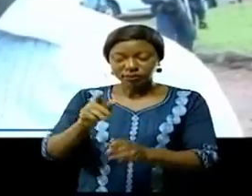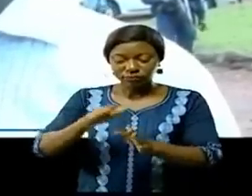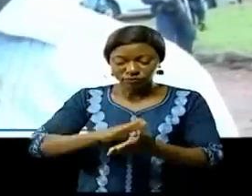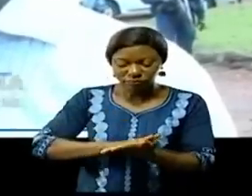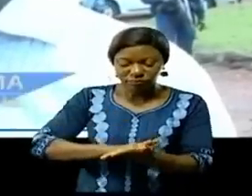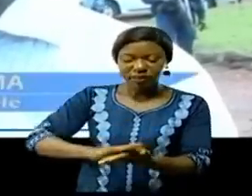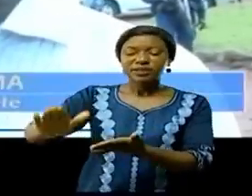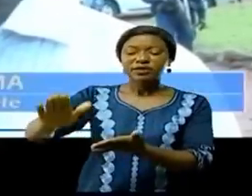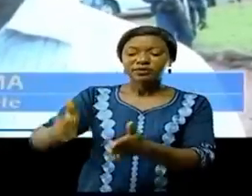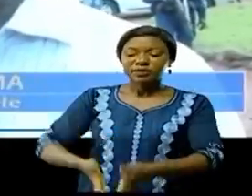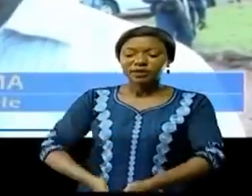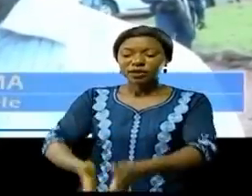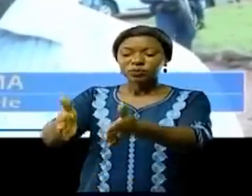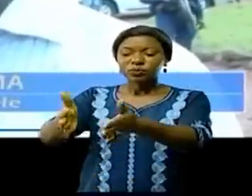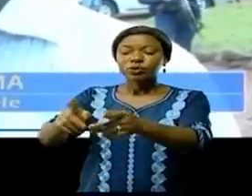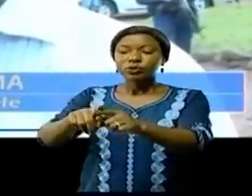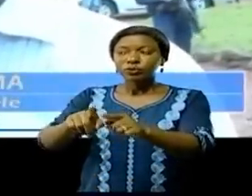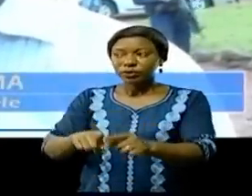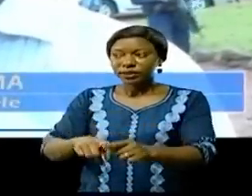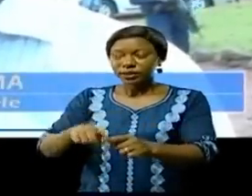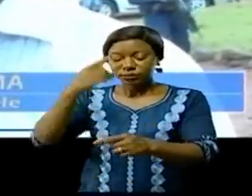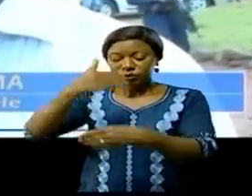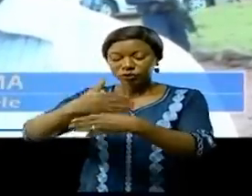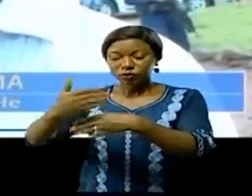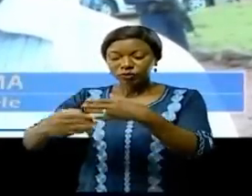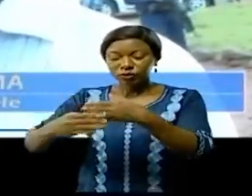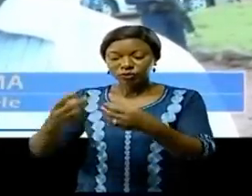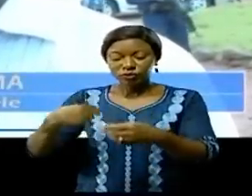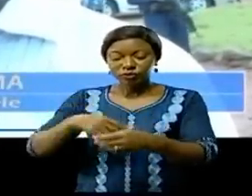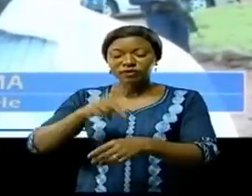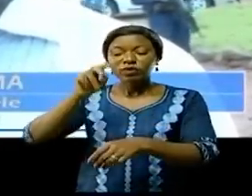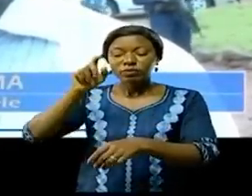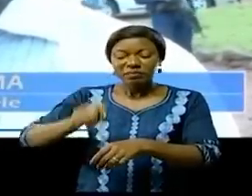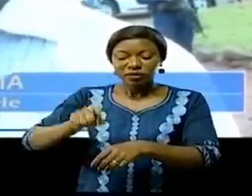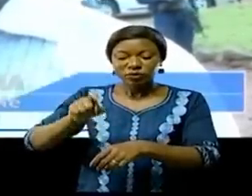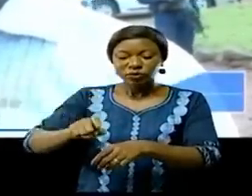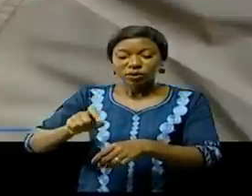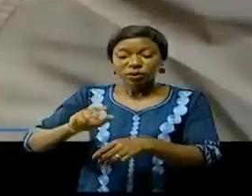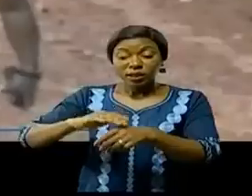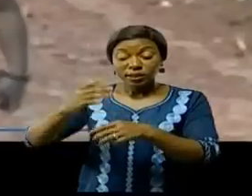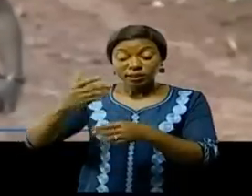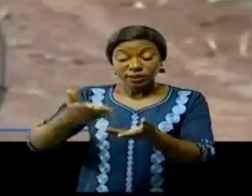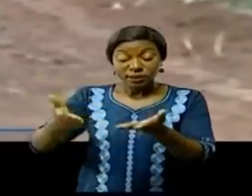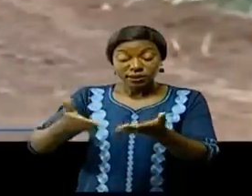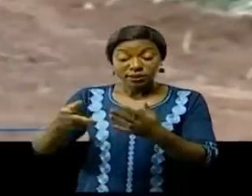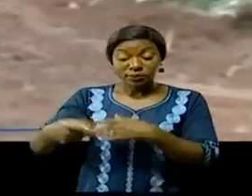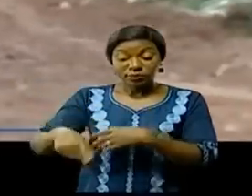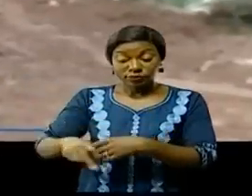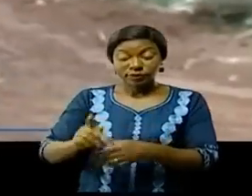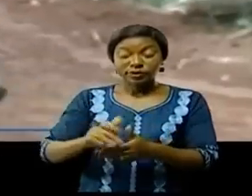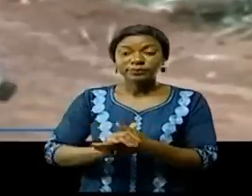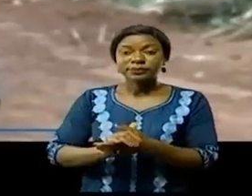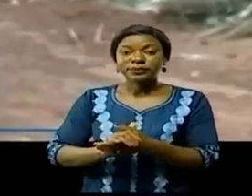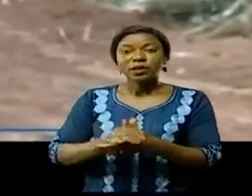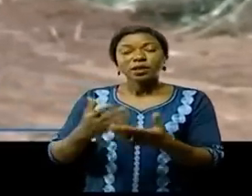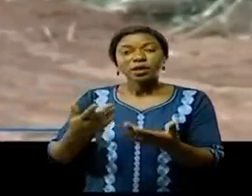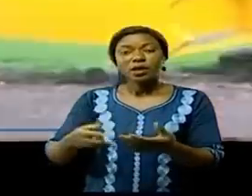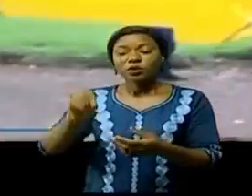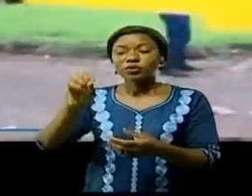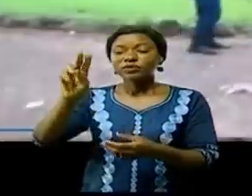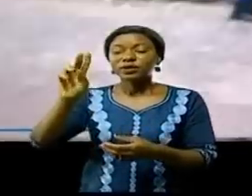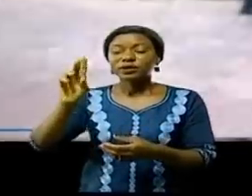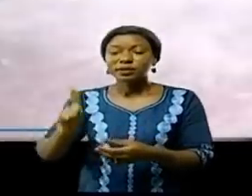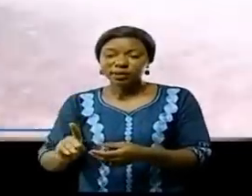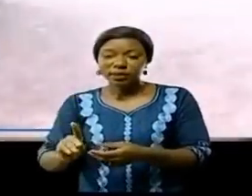d'asphalter tout ça et faire des constructions que nous aurons besoin. Ici en province. Pour Simon Bambo de l'OVD,